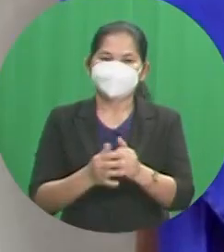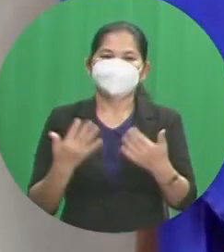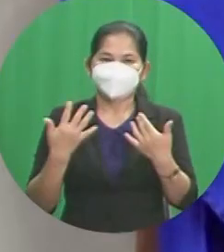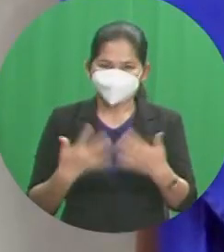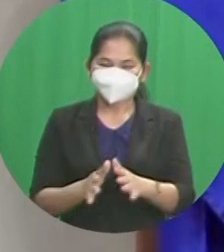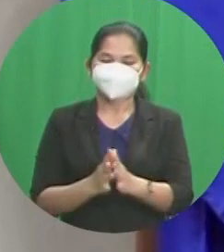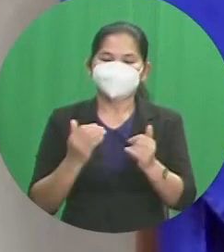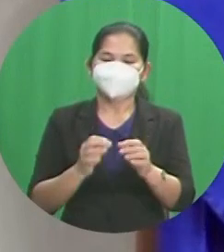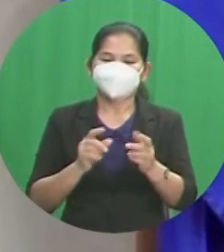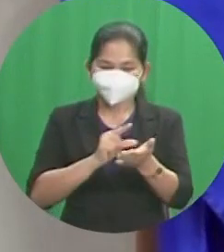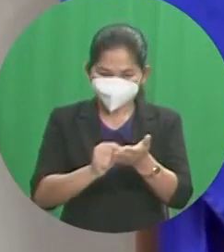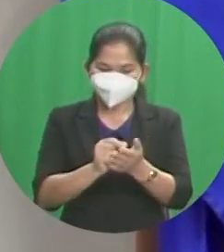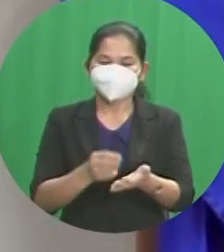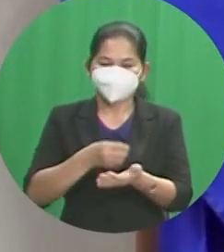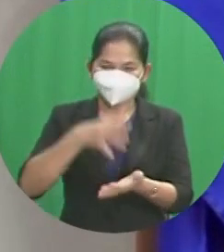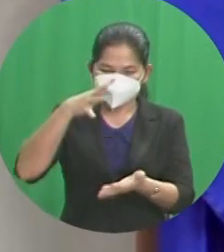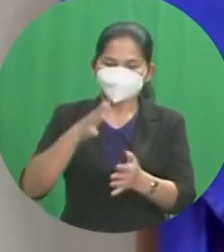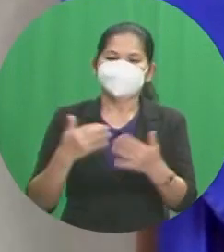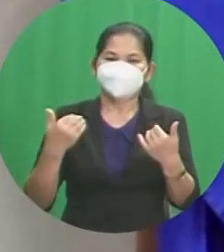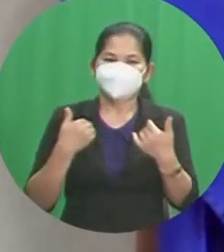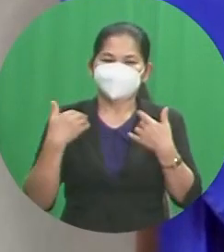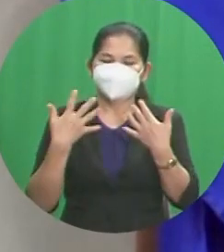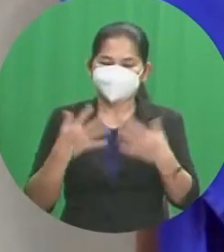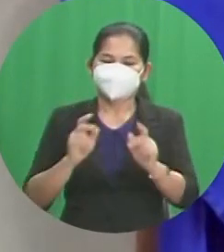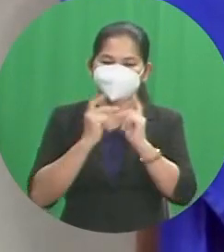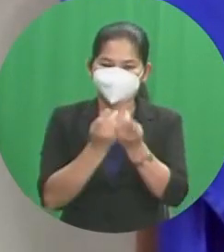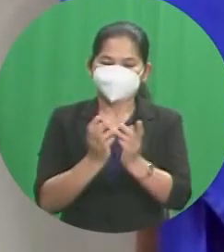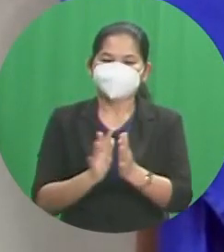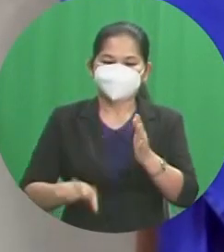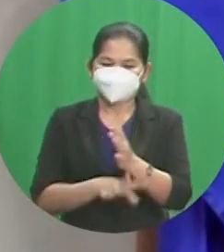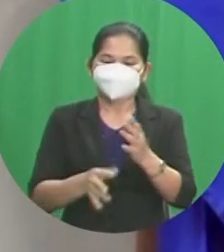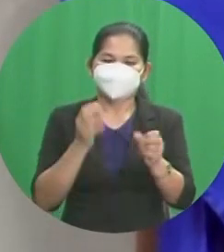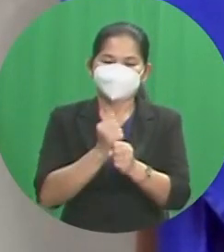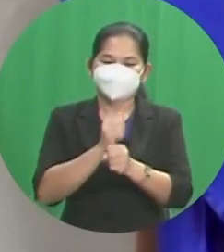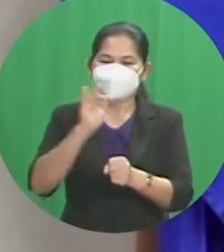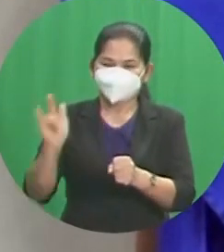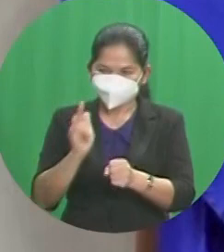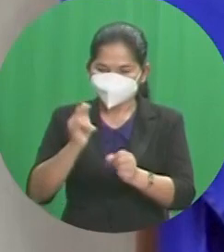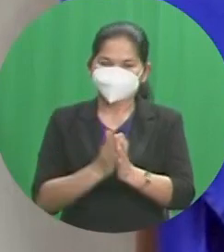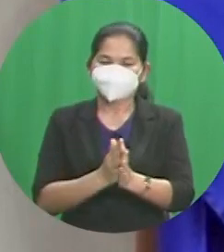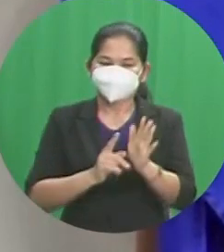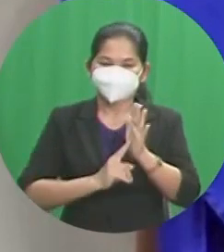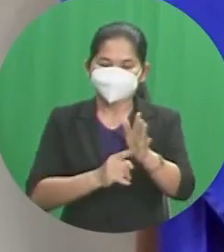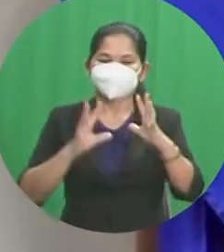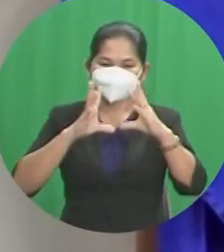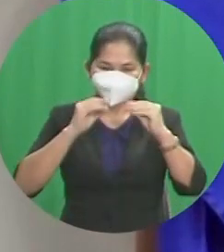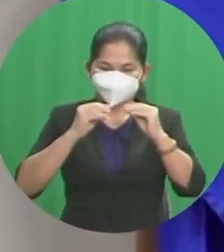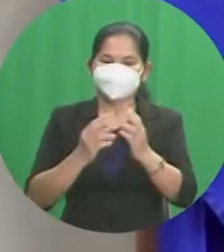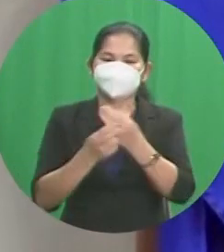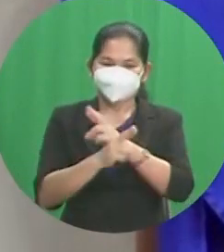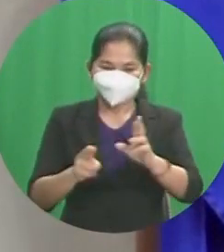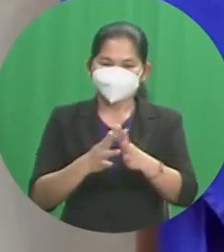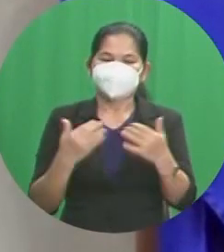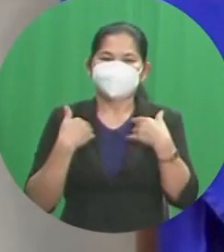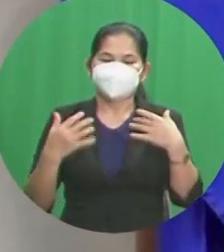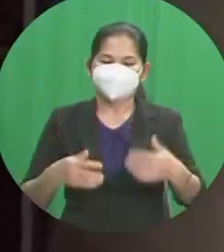ហើយវាក៏ជាឯកសារដ៏មានសារៈសំខាន់សម្រាប់គណៈប្រតិភូកម្ពុជាយកទៅបង្ហាញនៅក្នុងកិច្ចប្រជុំកំពូលត្រៀមស្ដី